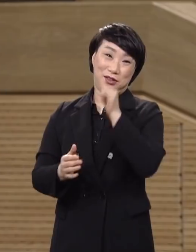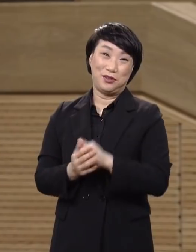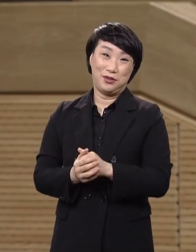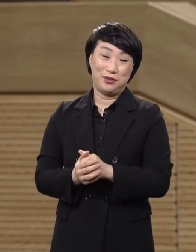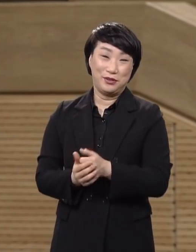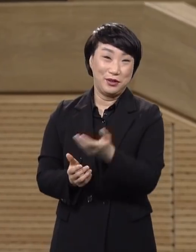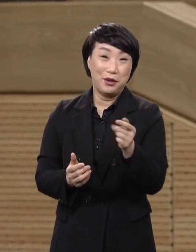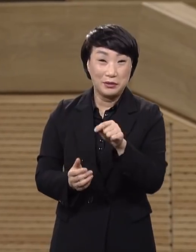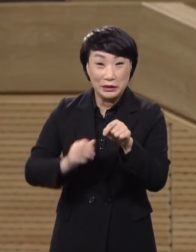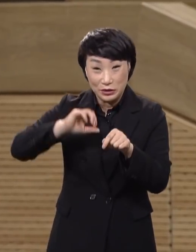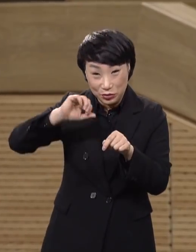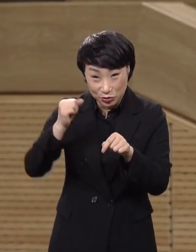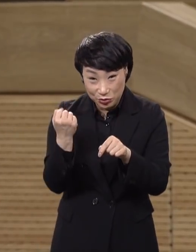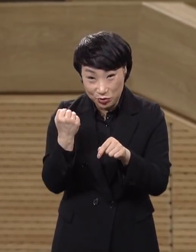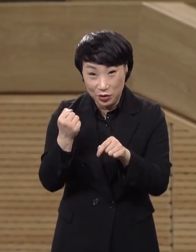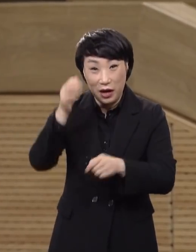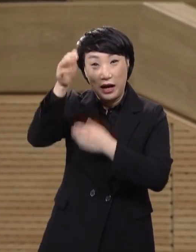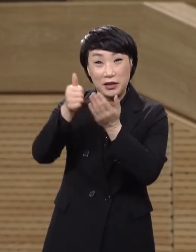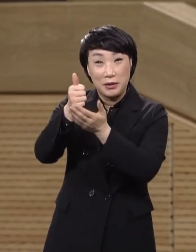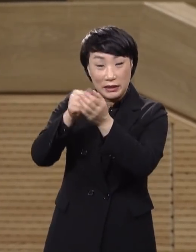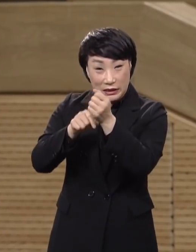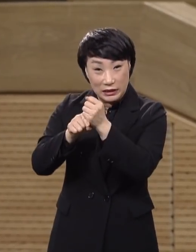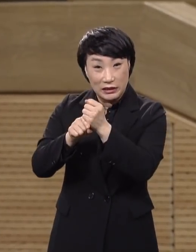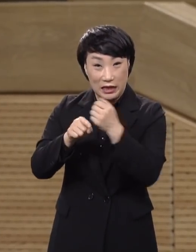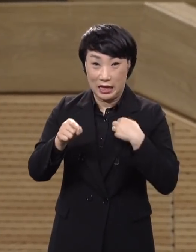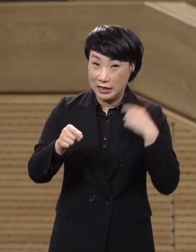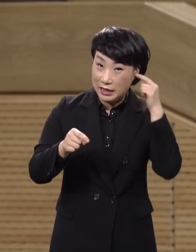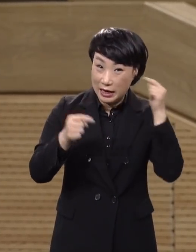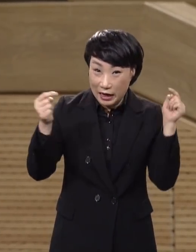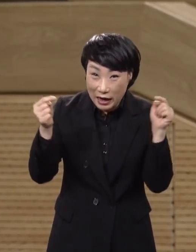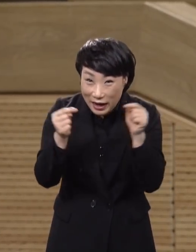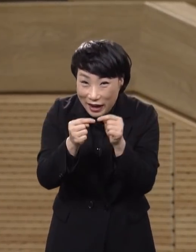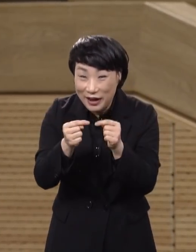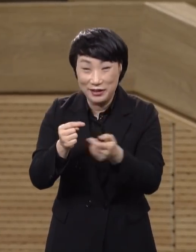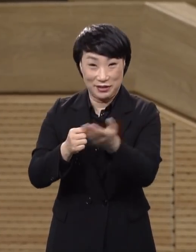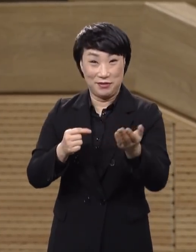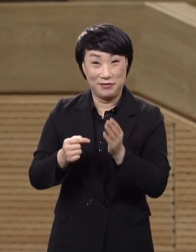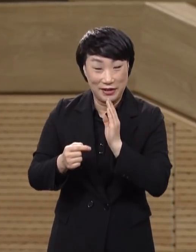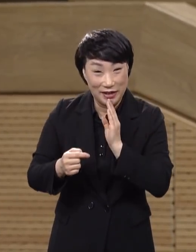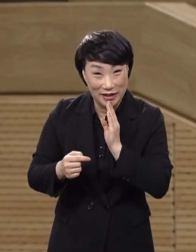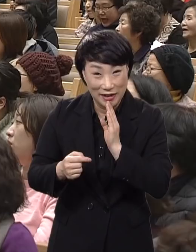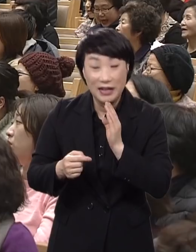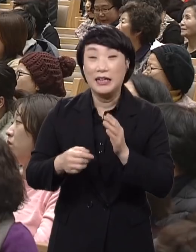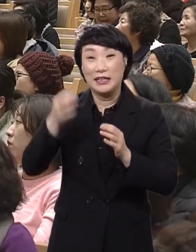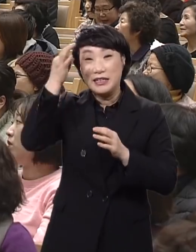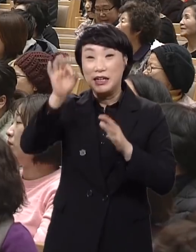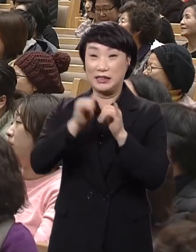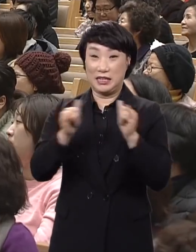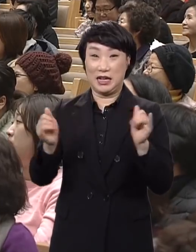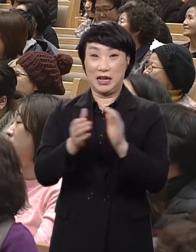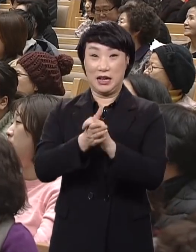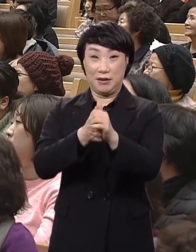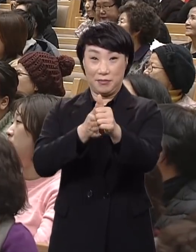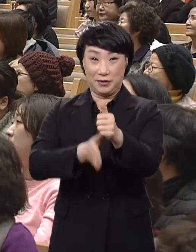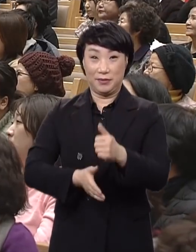그 순종이 하나님의 뜻과 같이 하는 것임을 인정하시면 아멘 합시다.